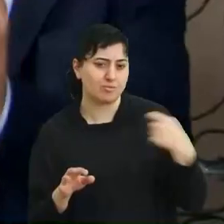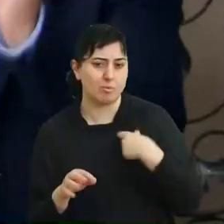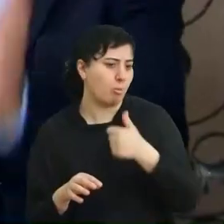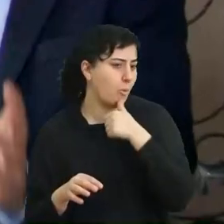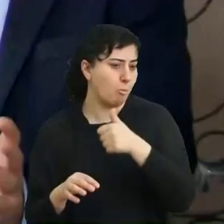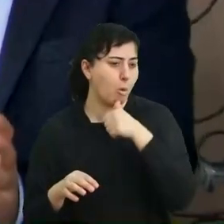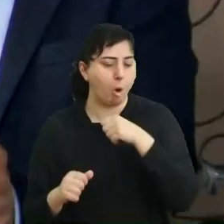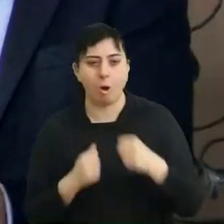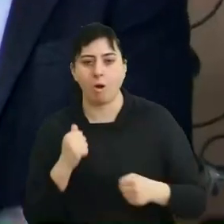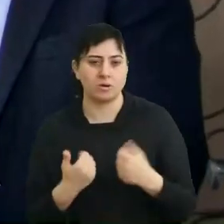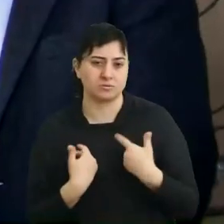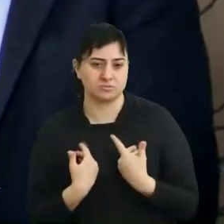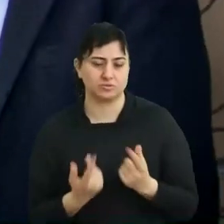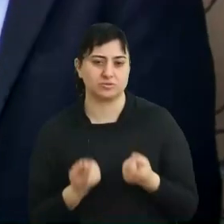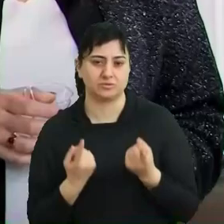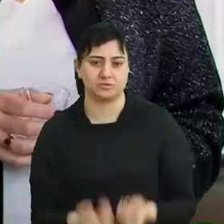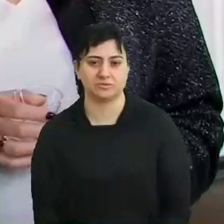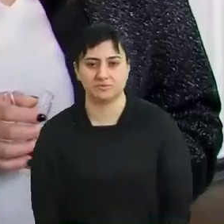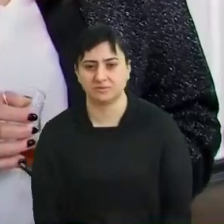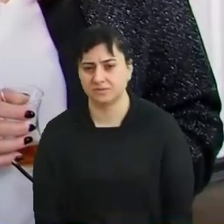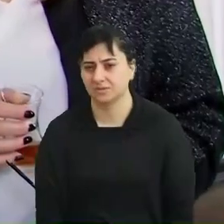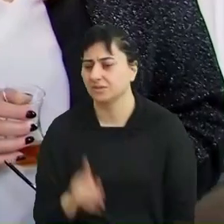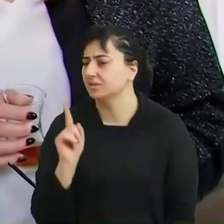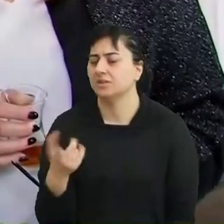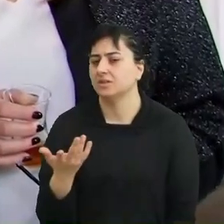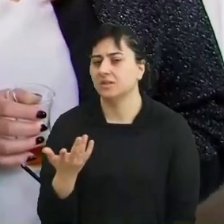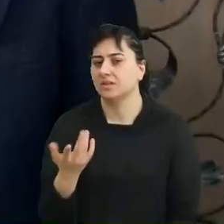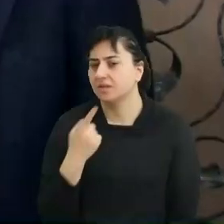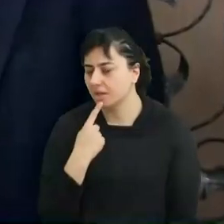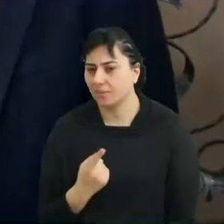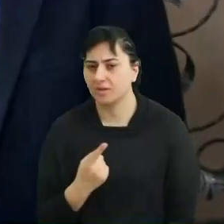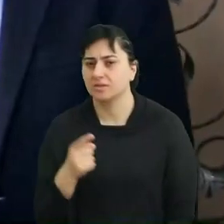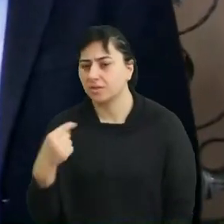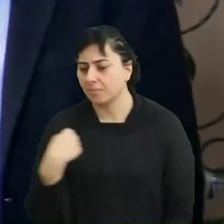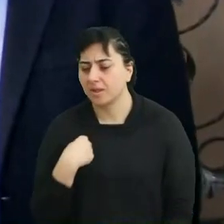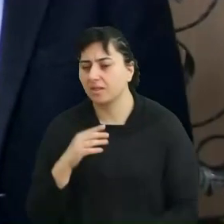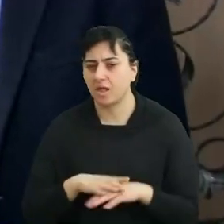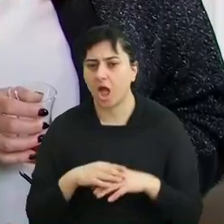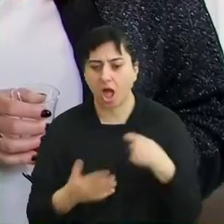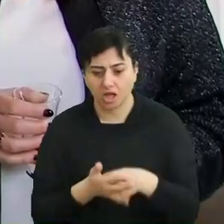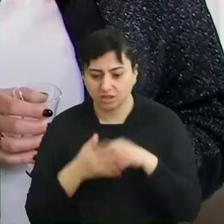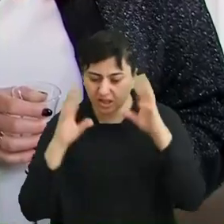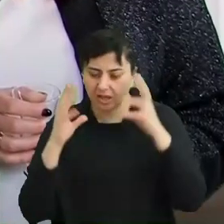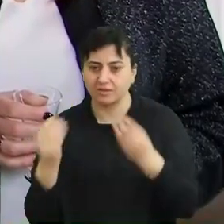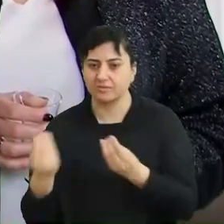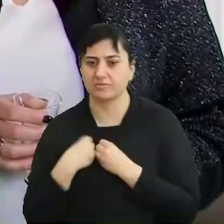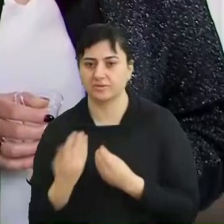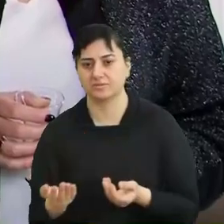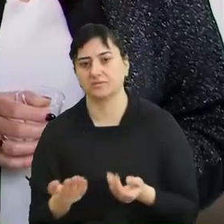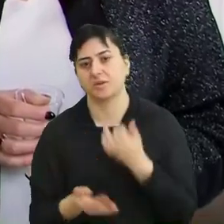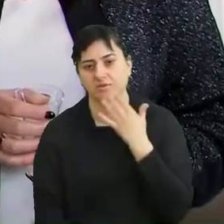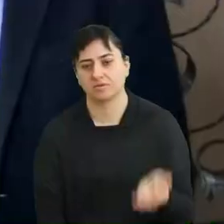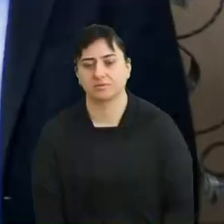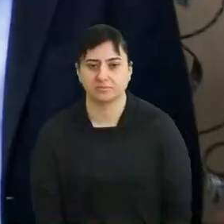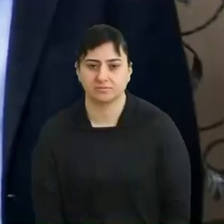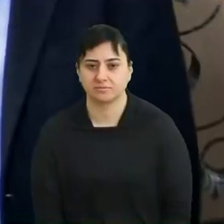baba baba diye sokakta dolaşan bir cinsim yani. Sana ne demeli acaba Sarpışkom ha? Sen beni ne yaptın? Alışveriş manyağının teki yaptın,